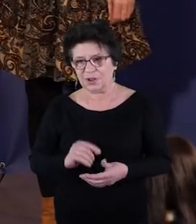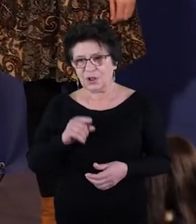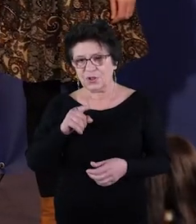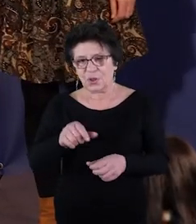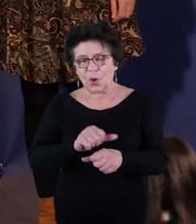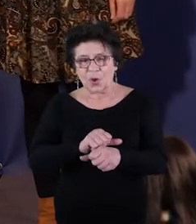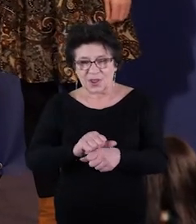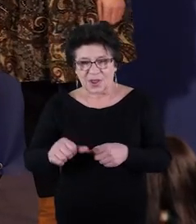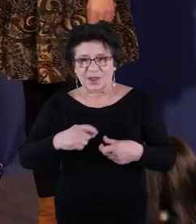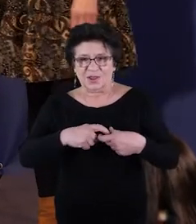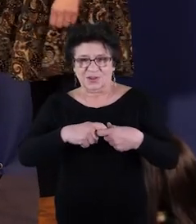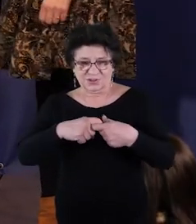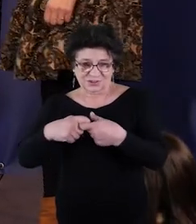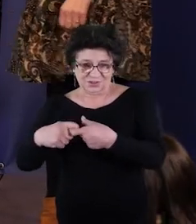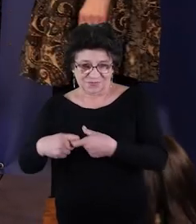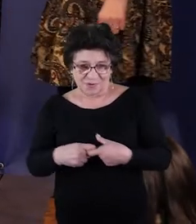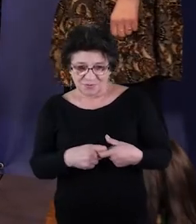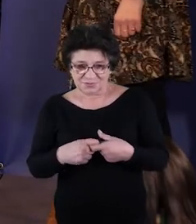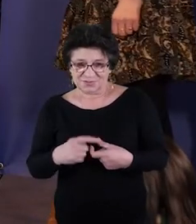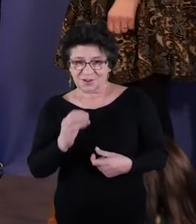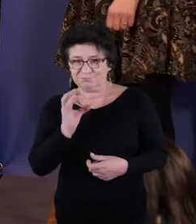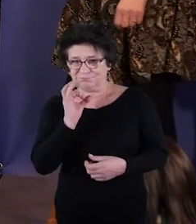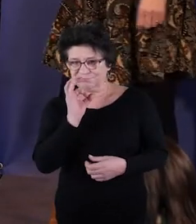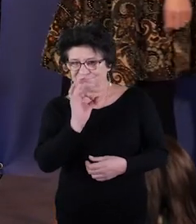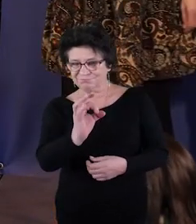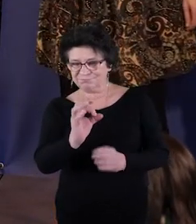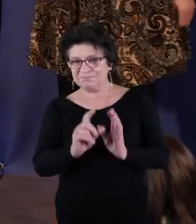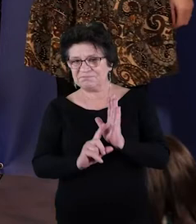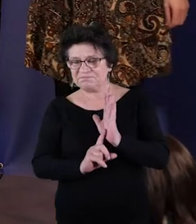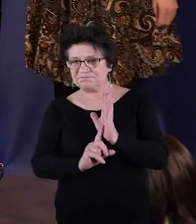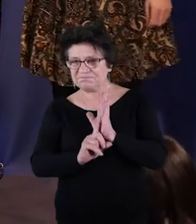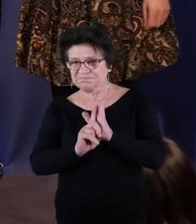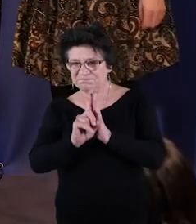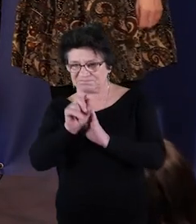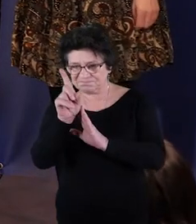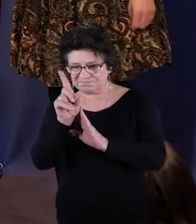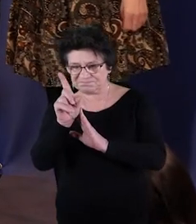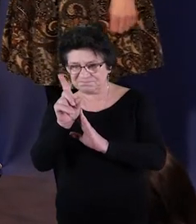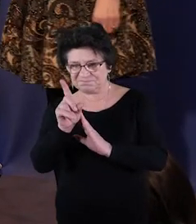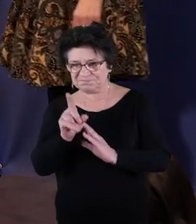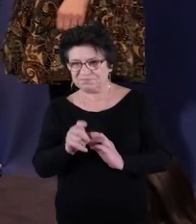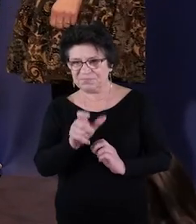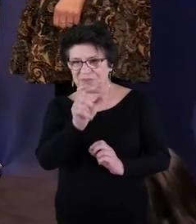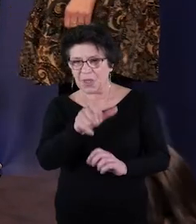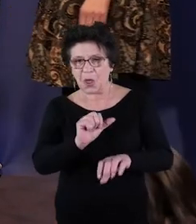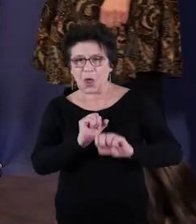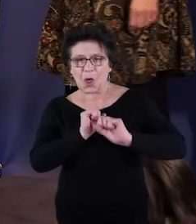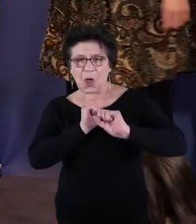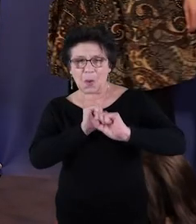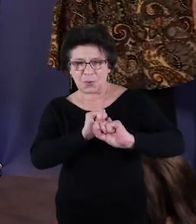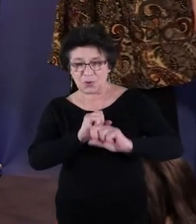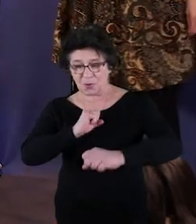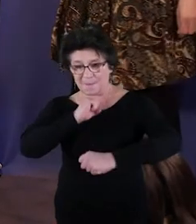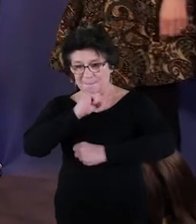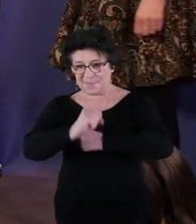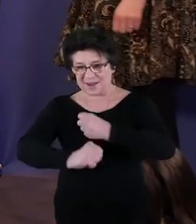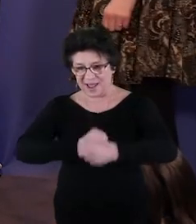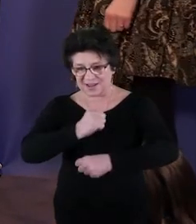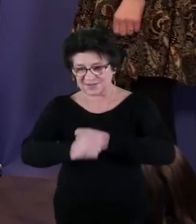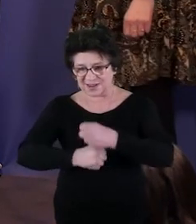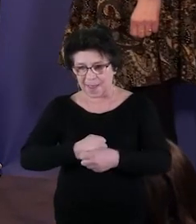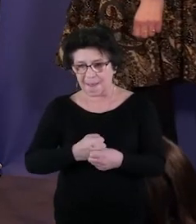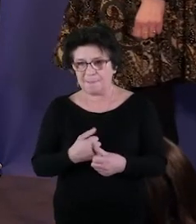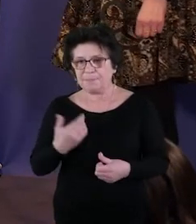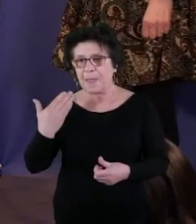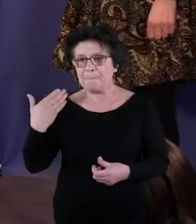też poniekąd z jej wykształceniem albo wiem pani Joanna obroniła pracę magisterską